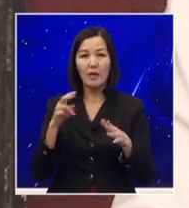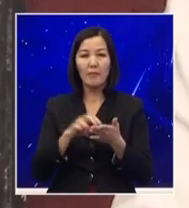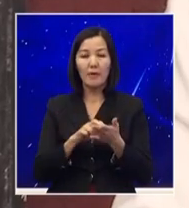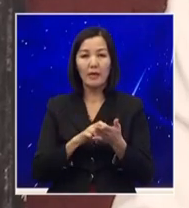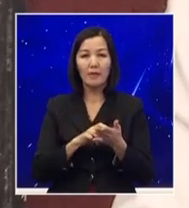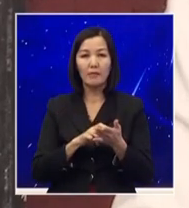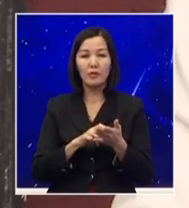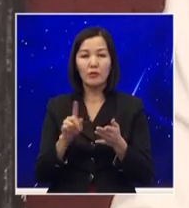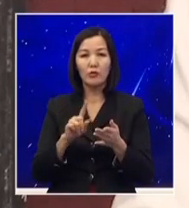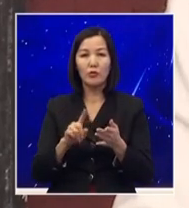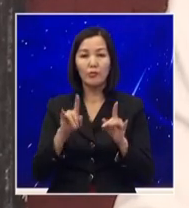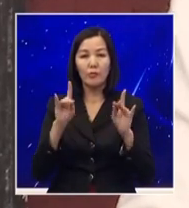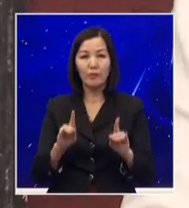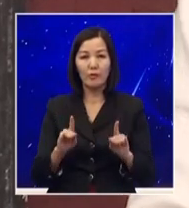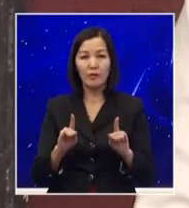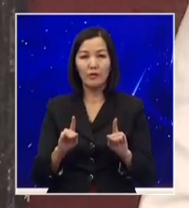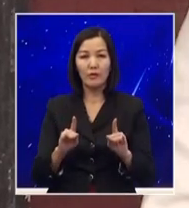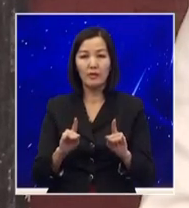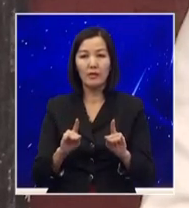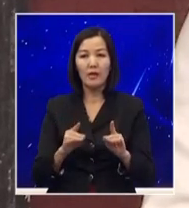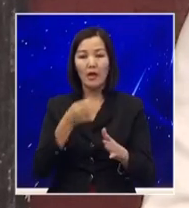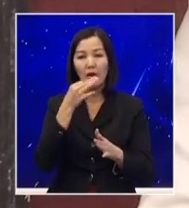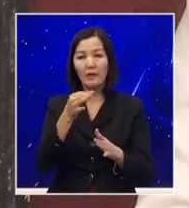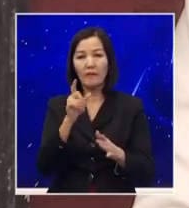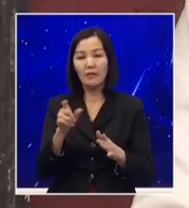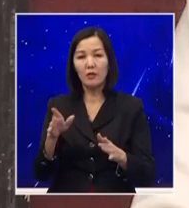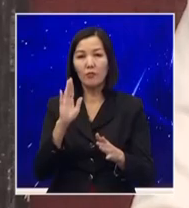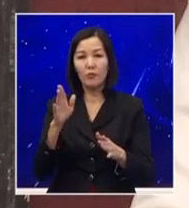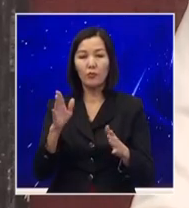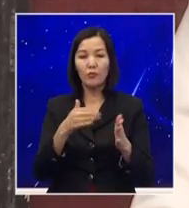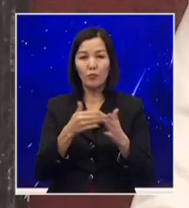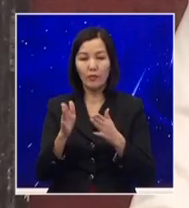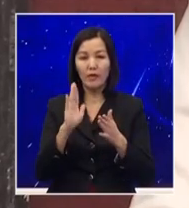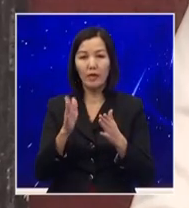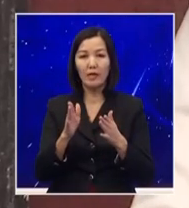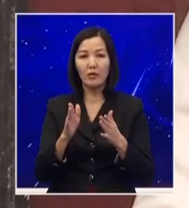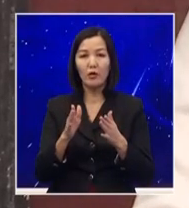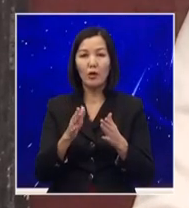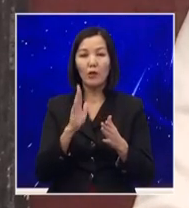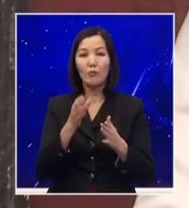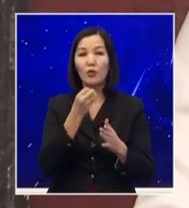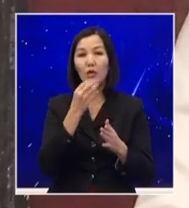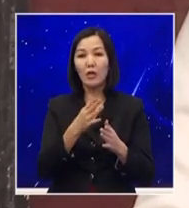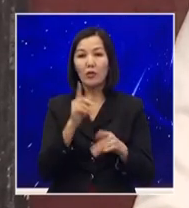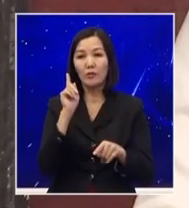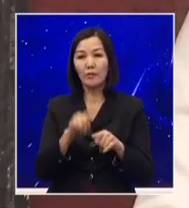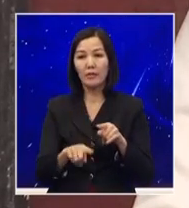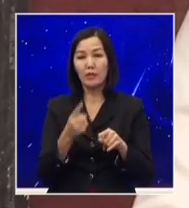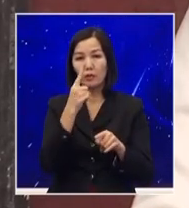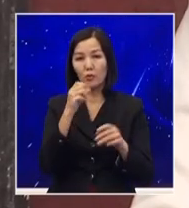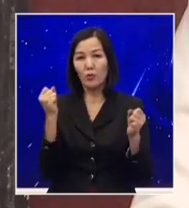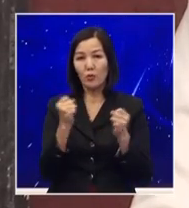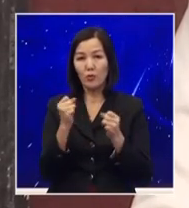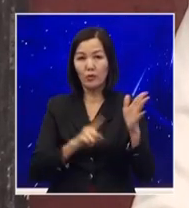что испортится мебель. К нам приходили ответственные люди, говорили, что исправят ситуацию. Будет хорошо, если это произойдет поскорее.